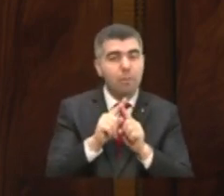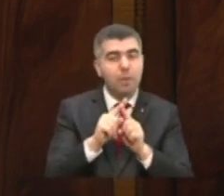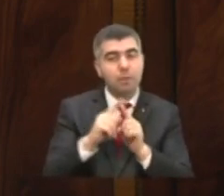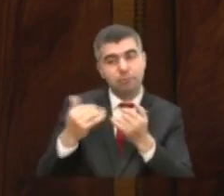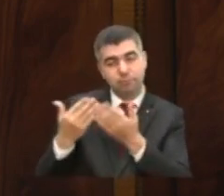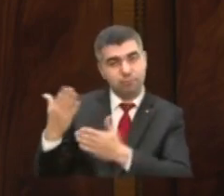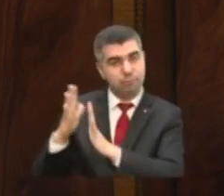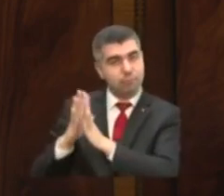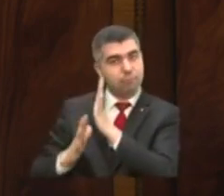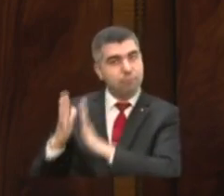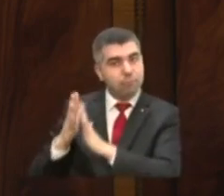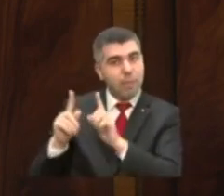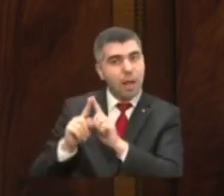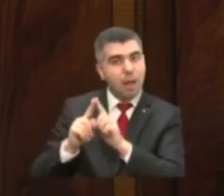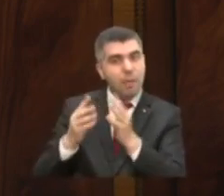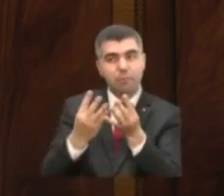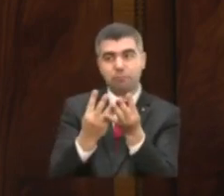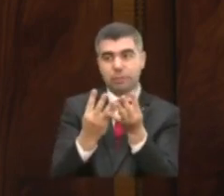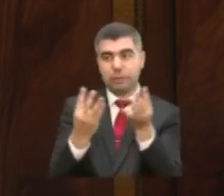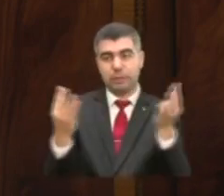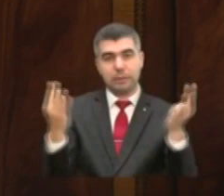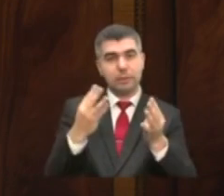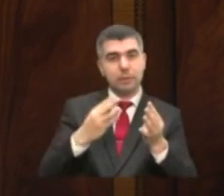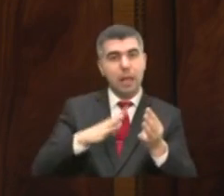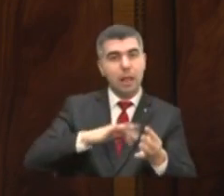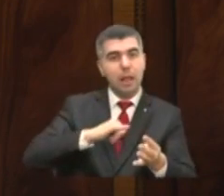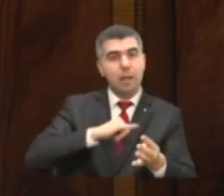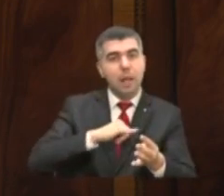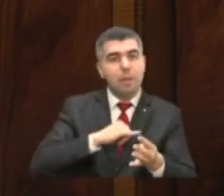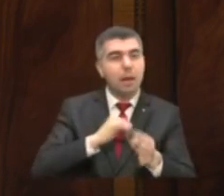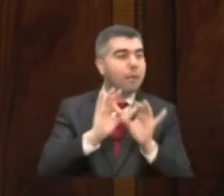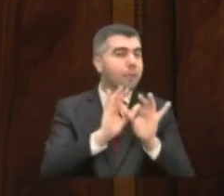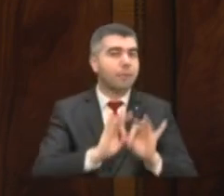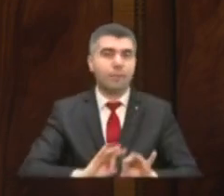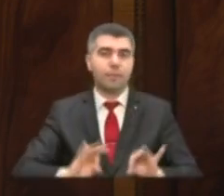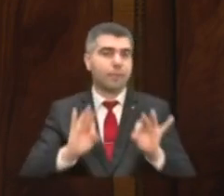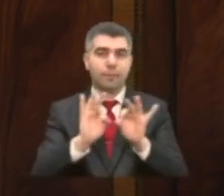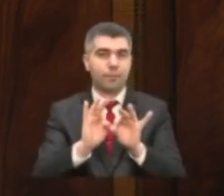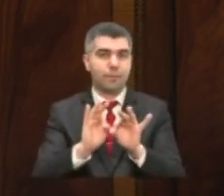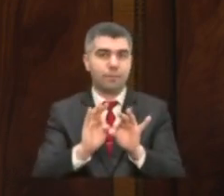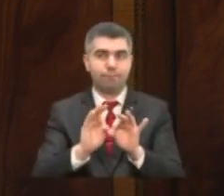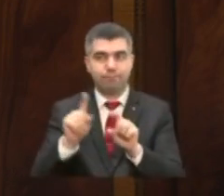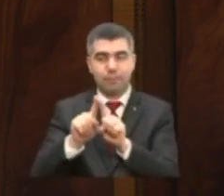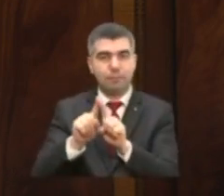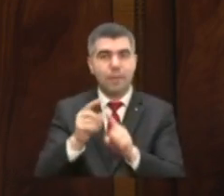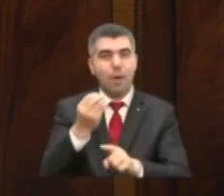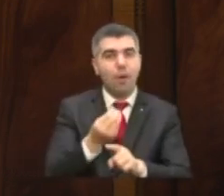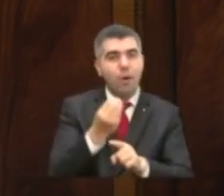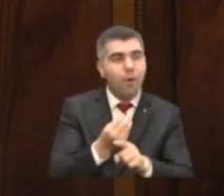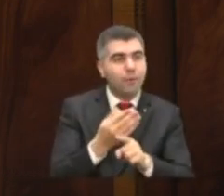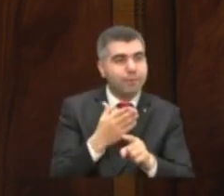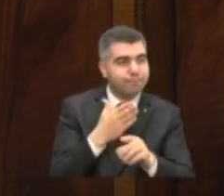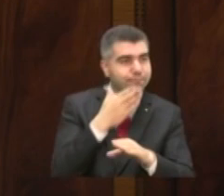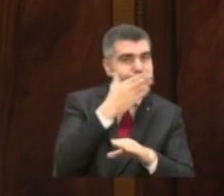الآن مدارس بدون أسوار وبدون مراحل وبدون حد أدنى حتى يتمكن أطفالنا من التحصيل في